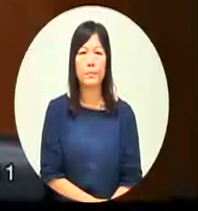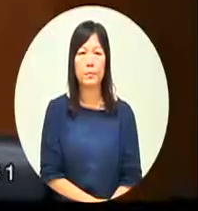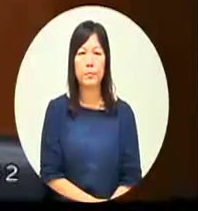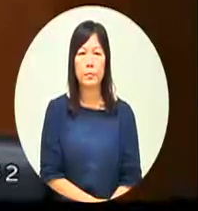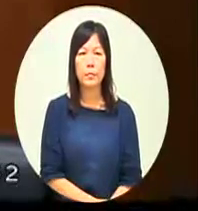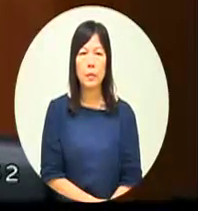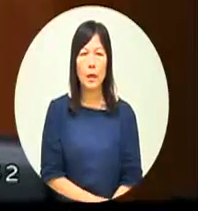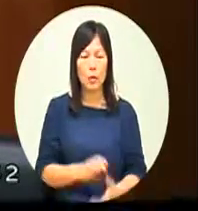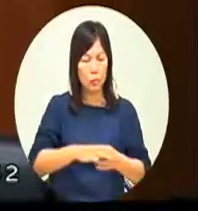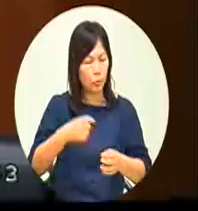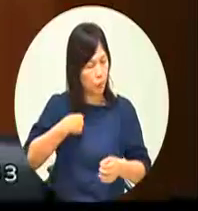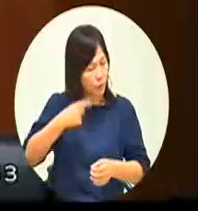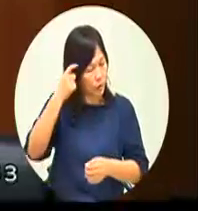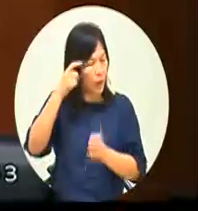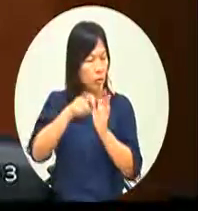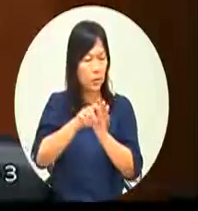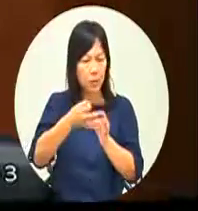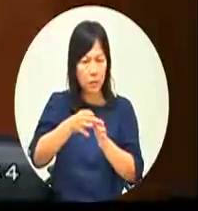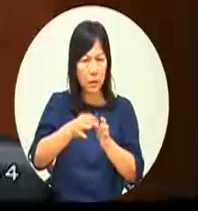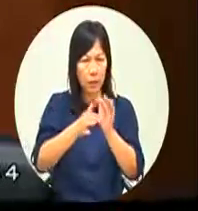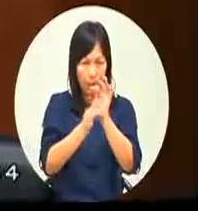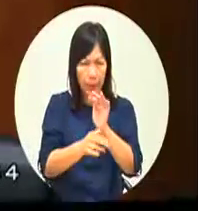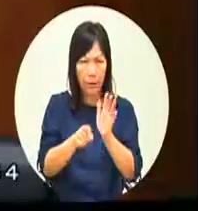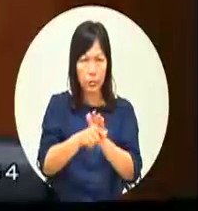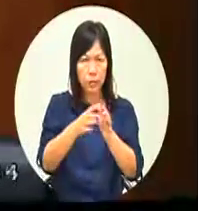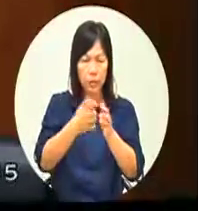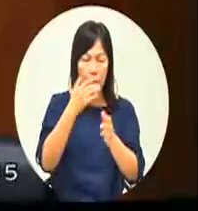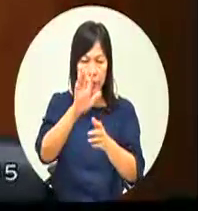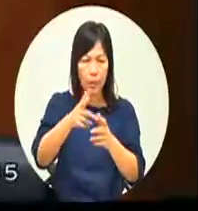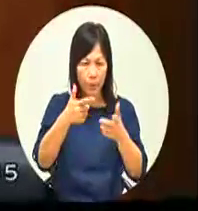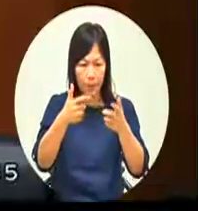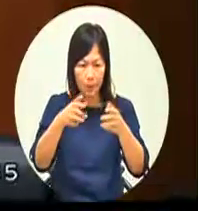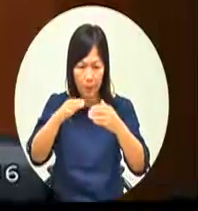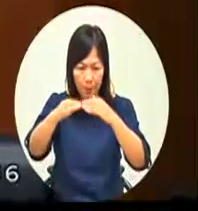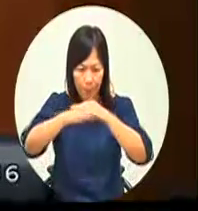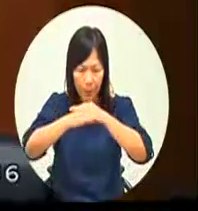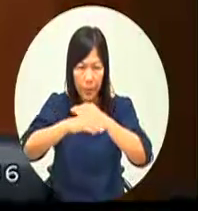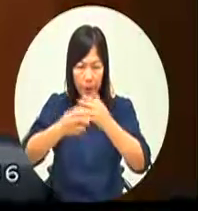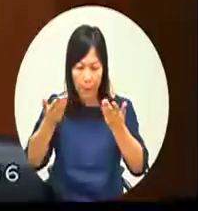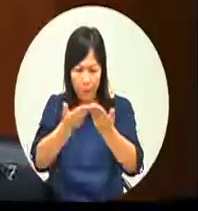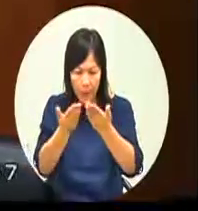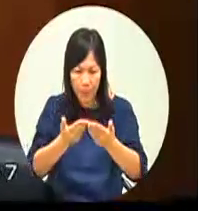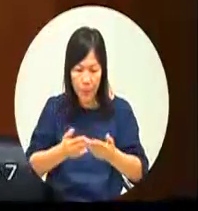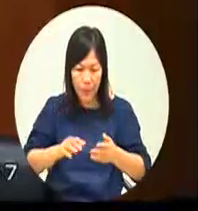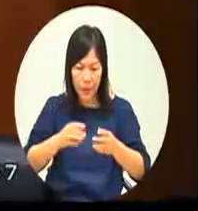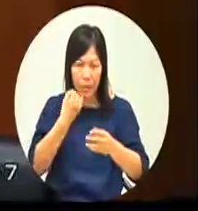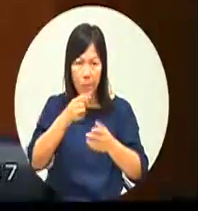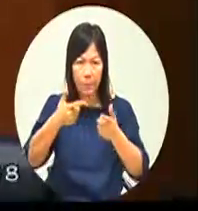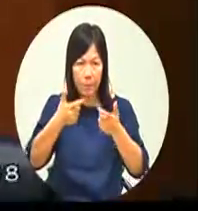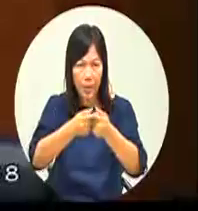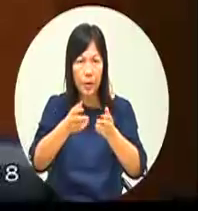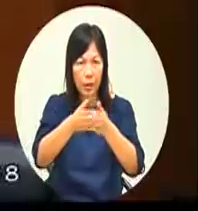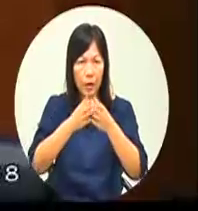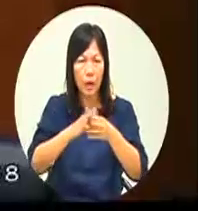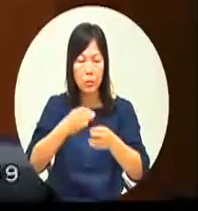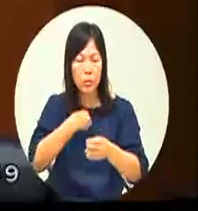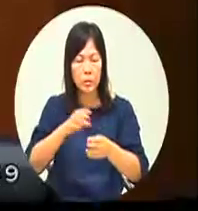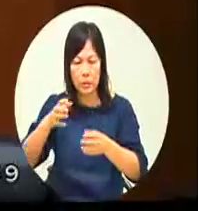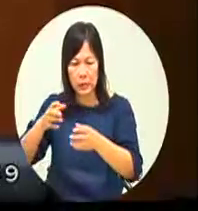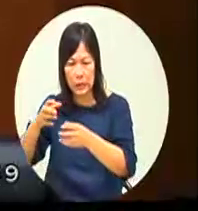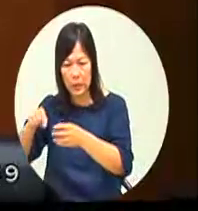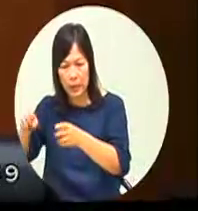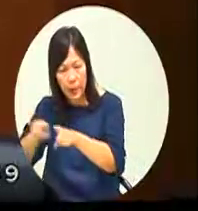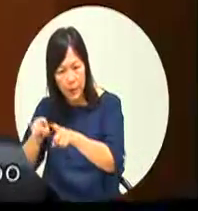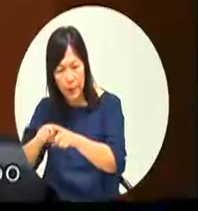为你必须在这个收费标准上做一个适度的一个平衡。好，也就是说你事业用废弃物条幅多少，那